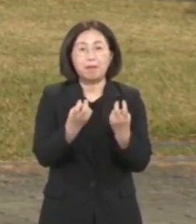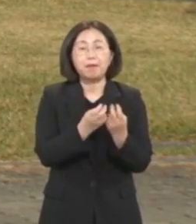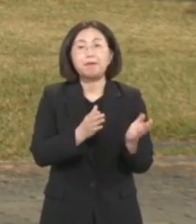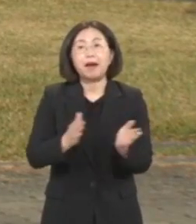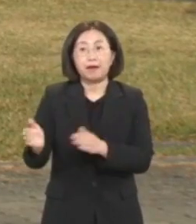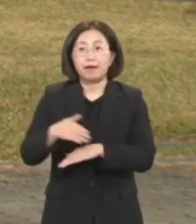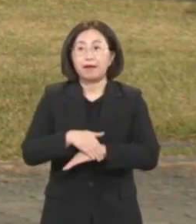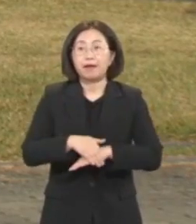조혜원 있니다